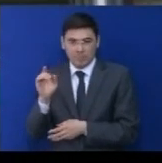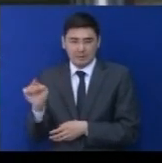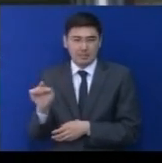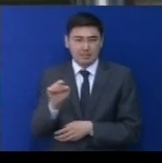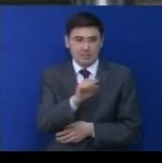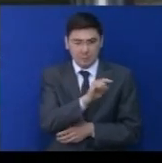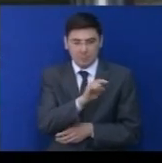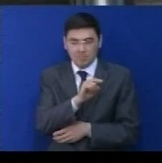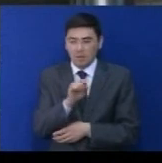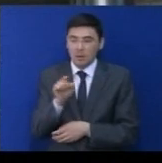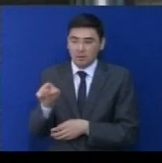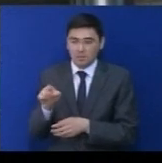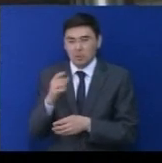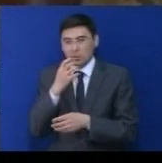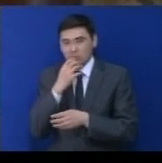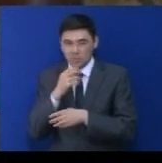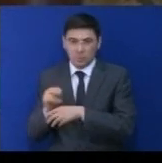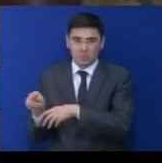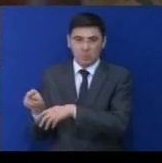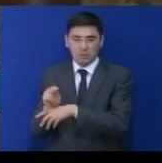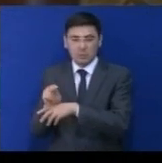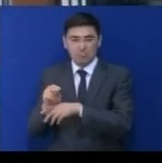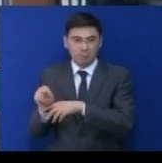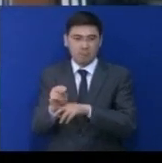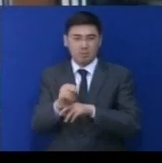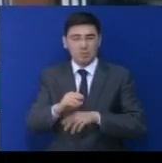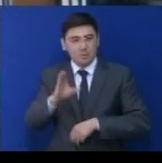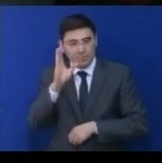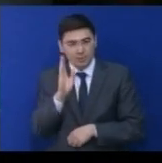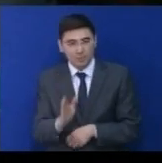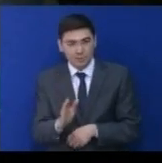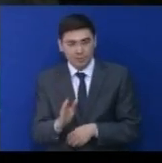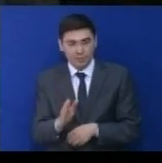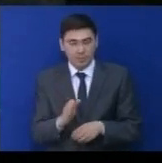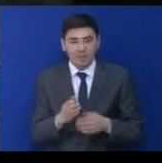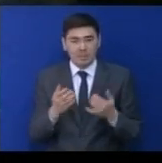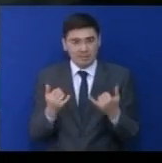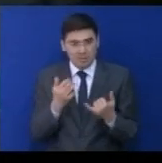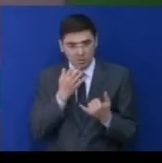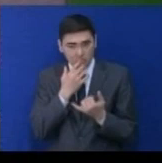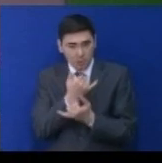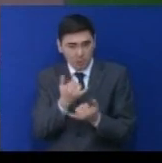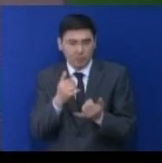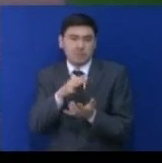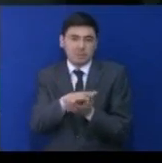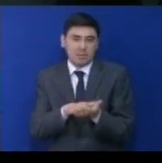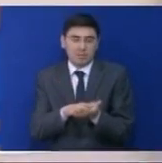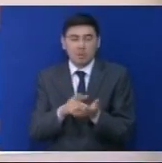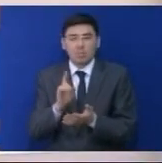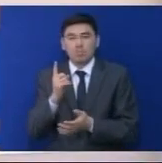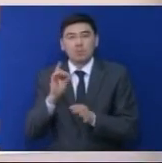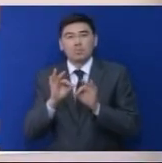в котельных, отвечающих за теплоснабжение этих районов. На сегодняшний день отопительный сезон продолжается. Это связано с